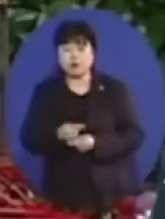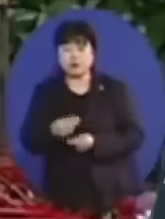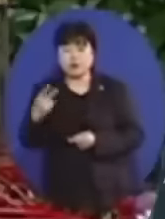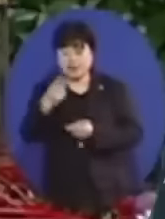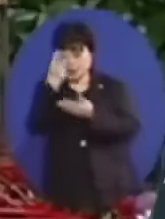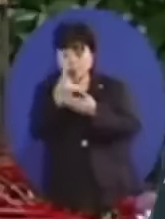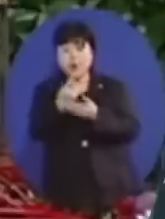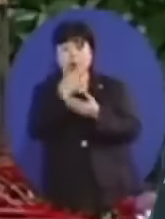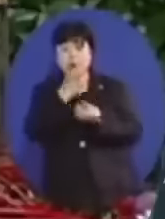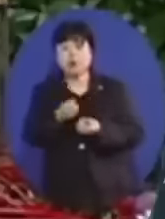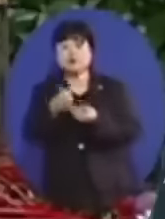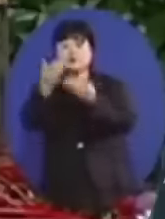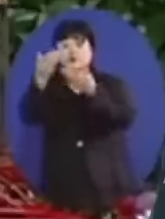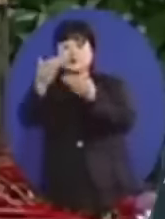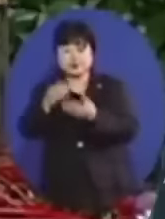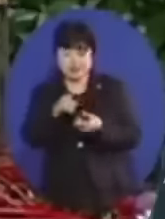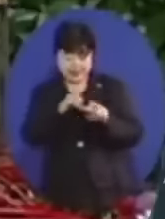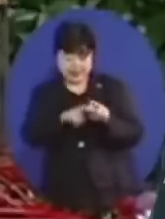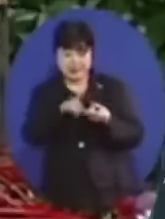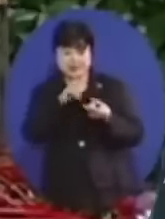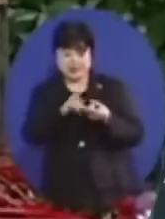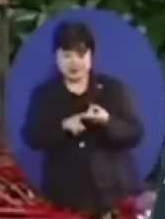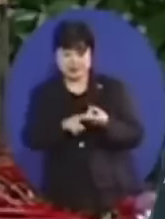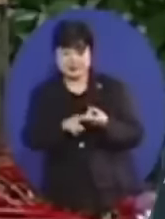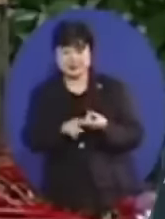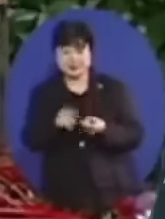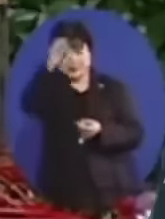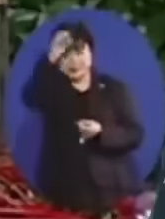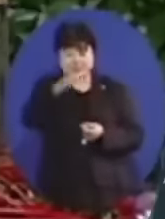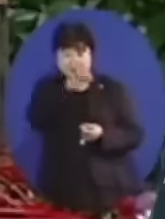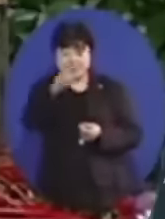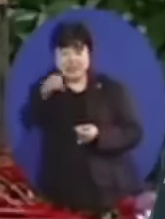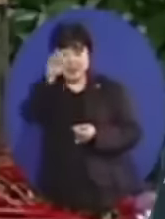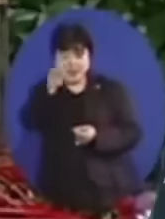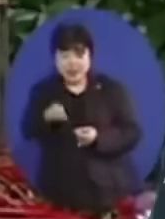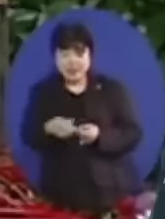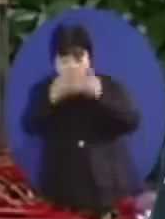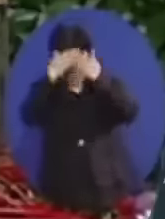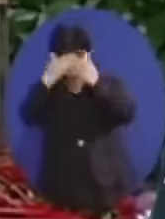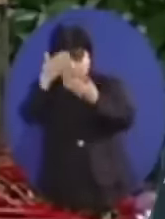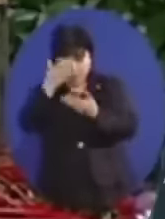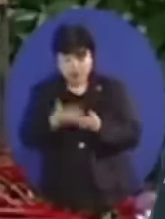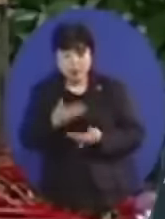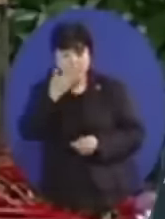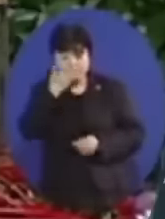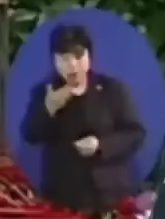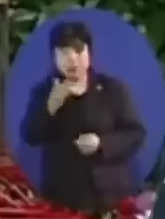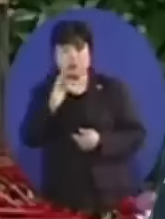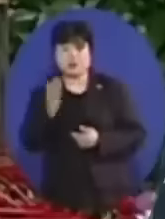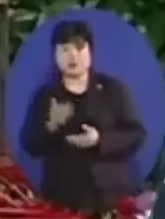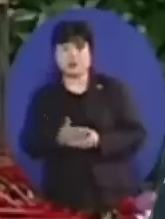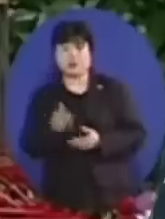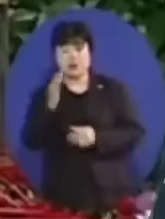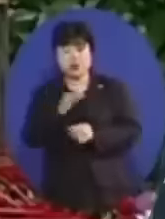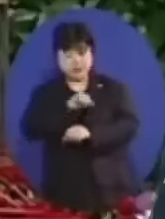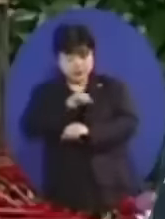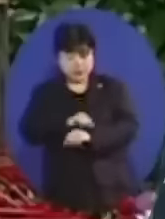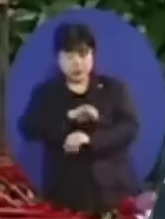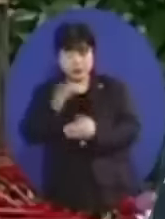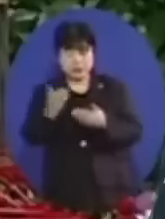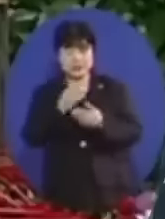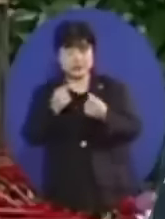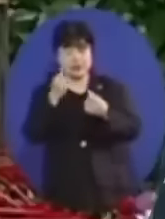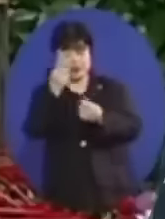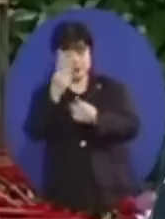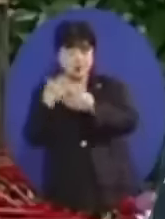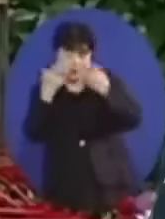복음, 이 복음을 십자가에서 값없이 받을 수가 있기 때문에 영혼이 잘되고 범사에 잘되고